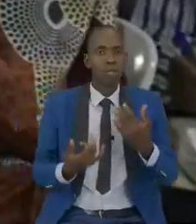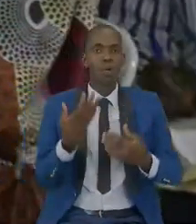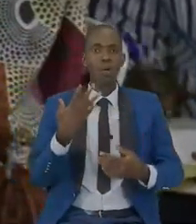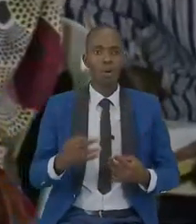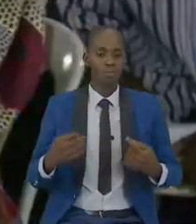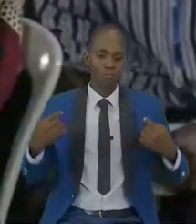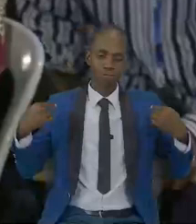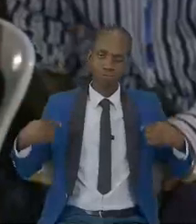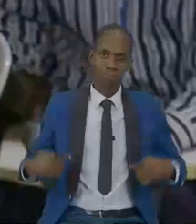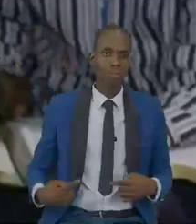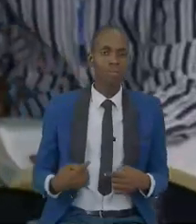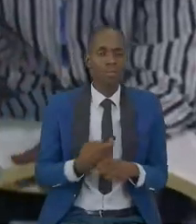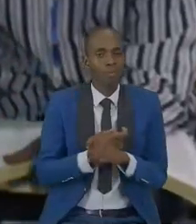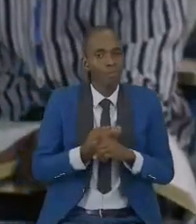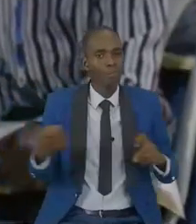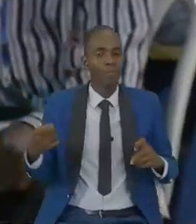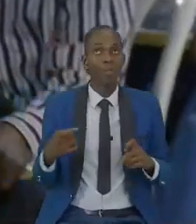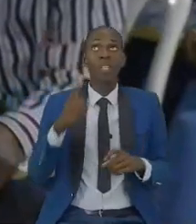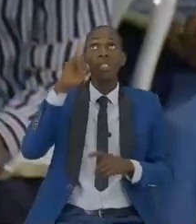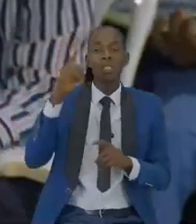de l'adversité.